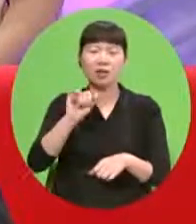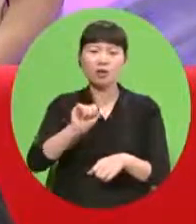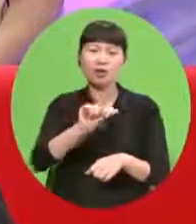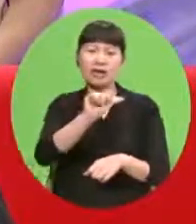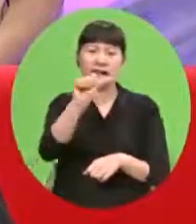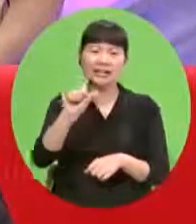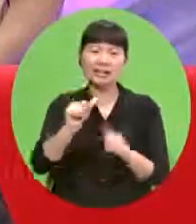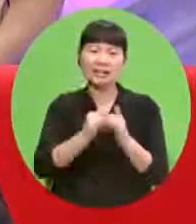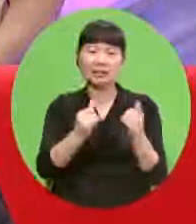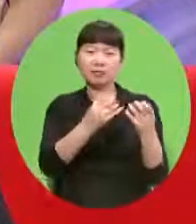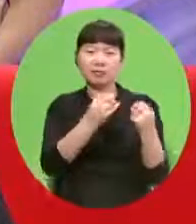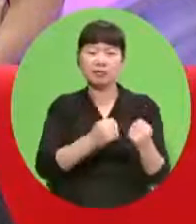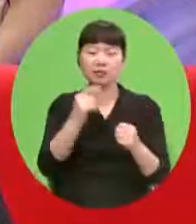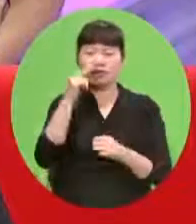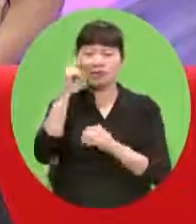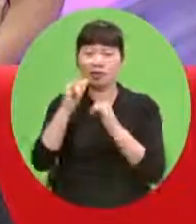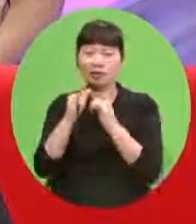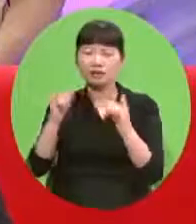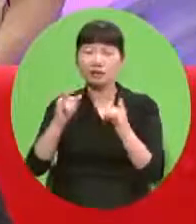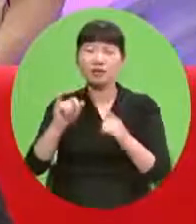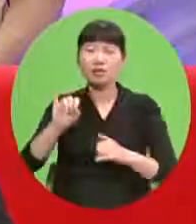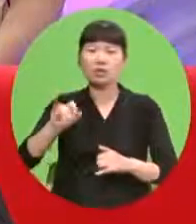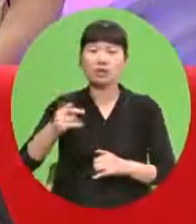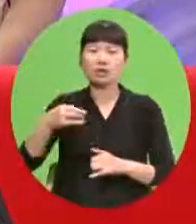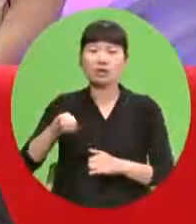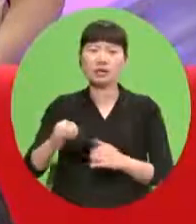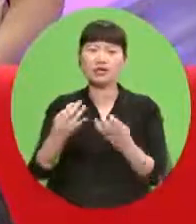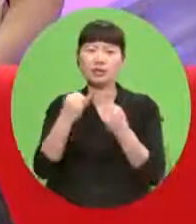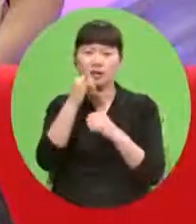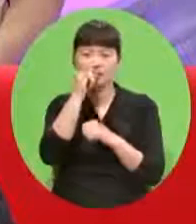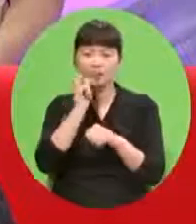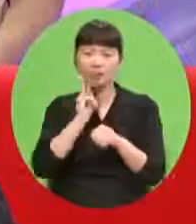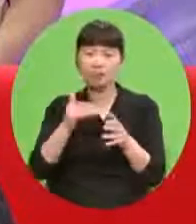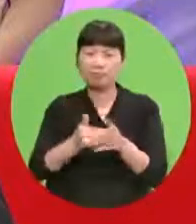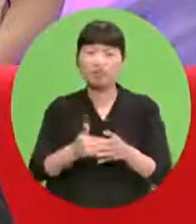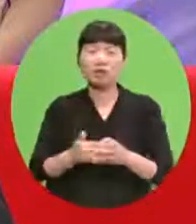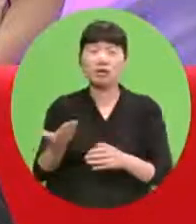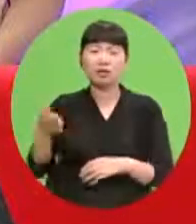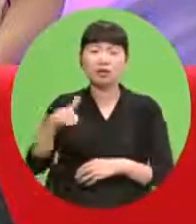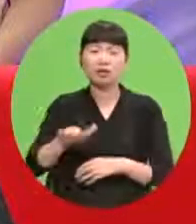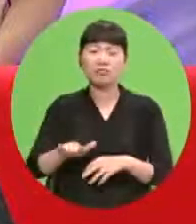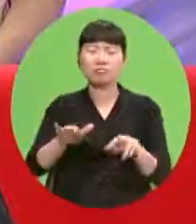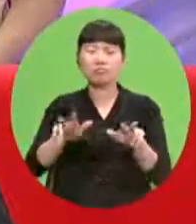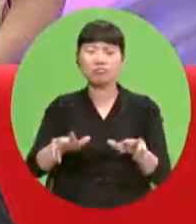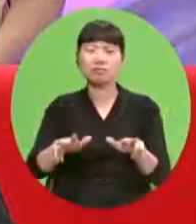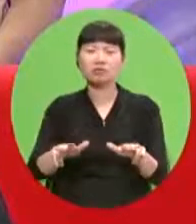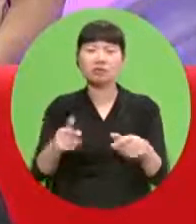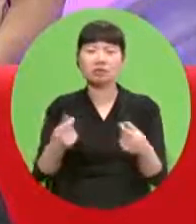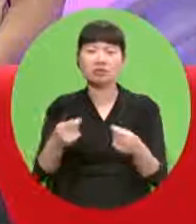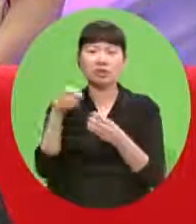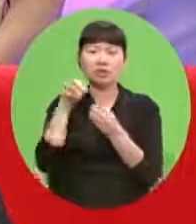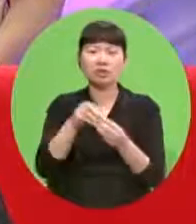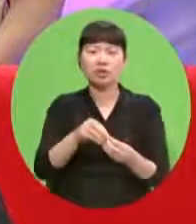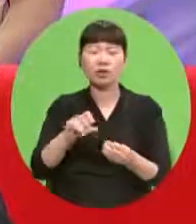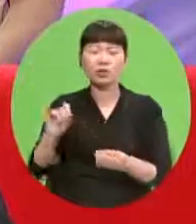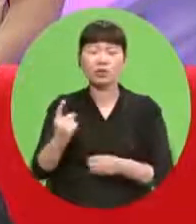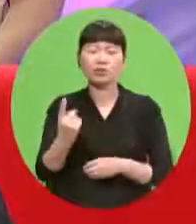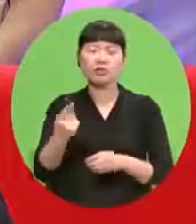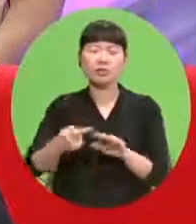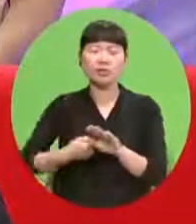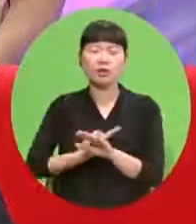네. 서양인들은 뭐 원시가 많고 네. 그렇습니다. 그런데 이제 이런 그 유전적인 요인